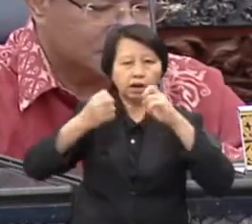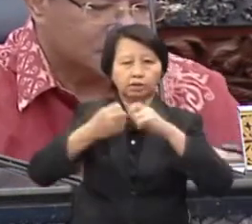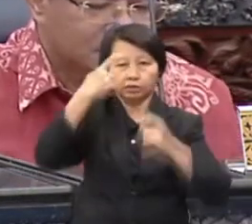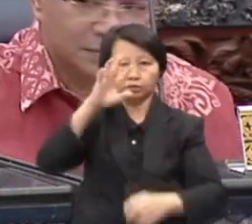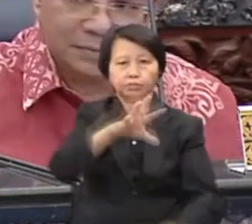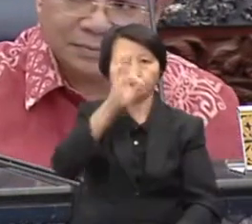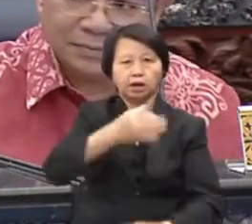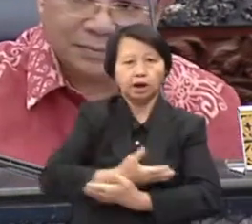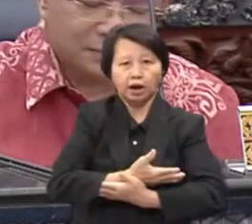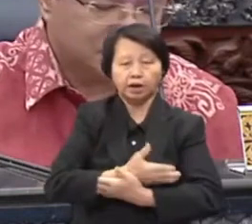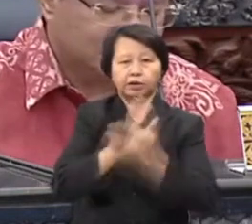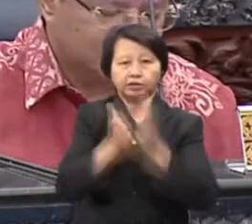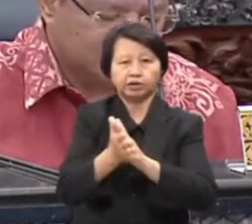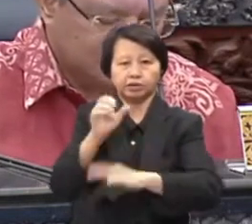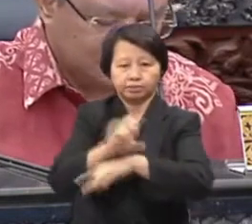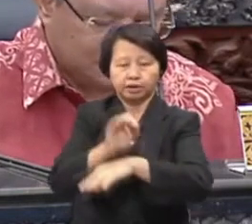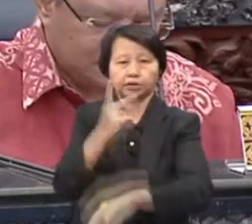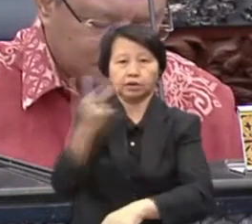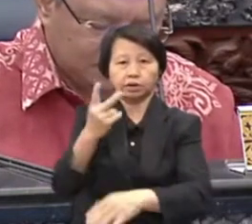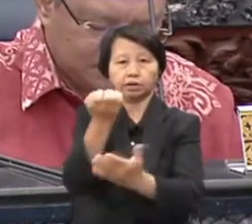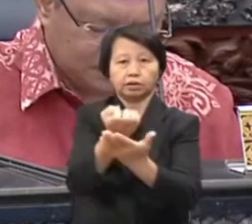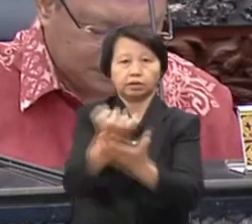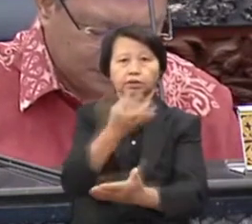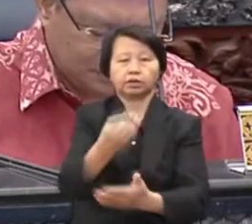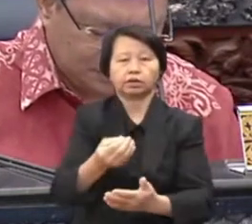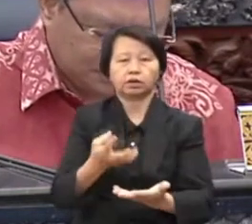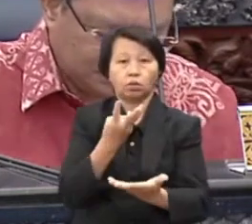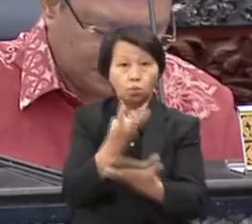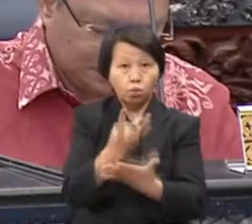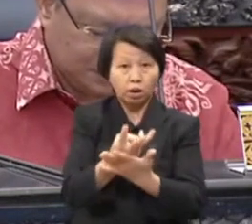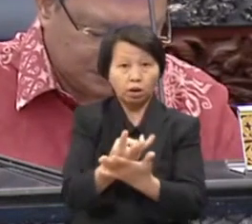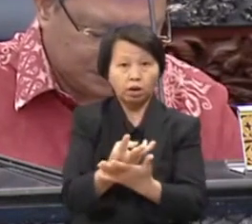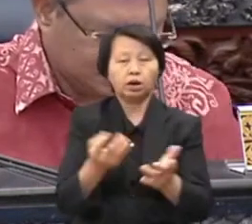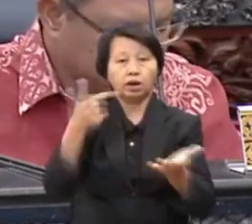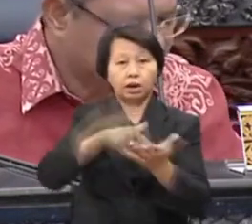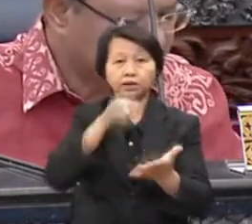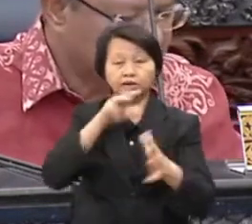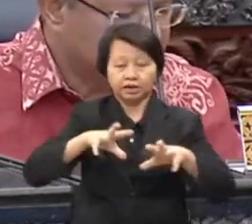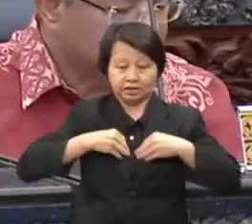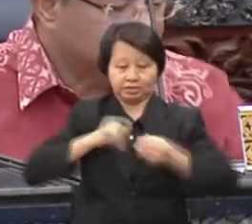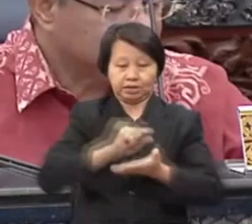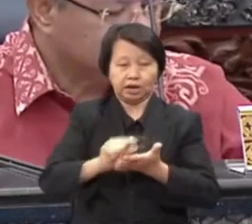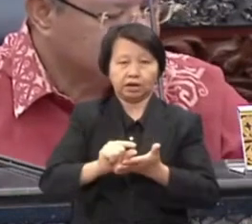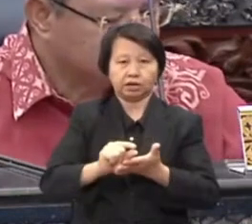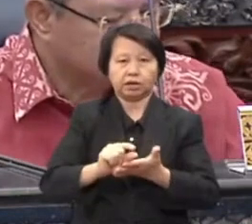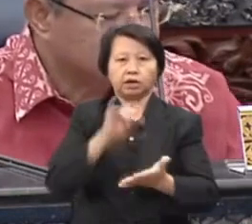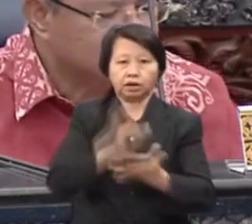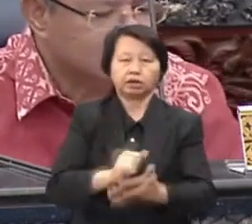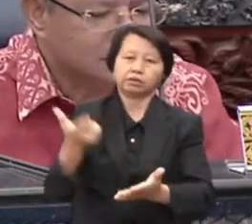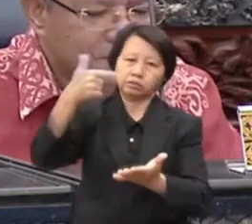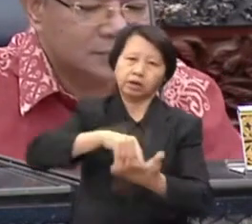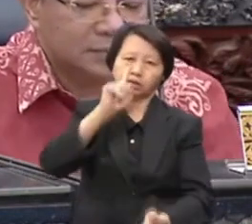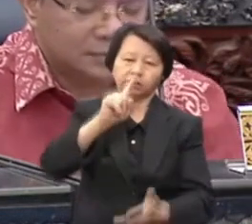melantik anak beliau sebagai penasehat kanan ekonomi dan keuangan selagi mana tidak menerima gaji adalah satu